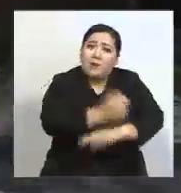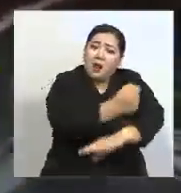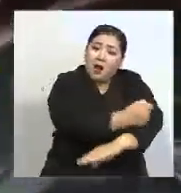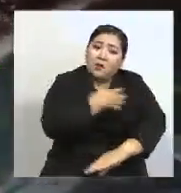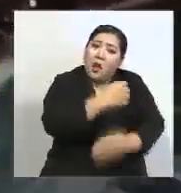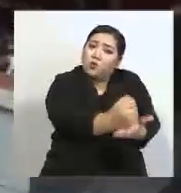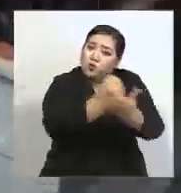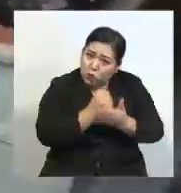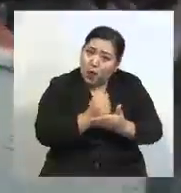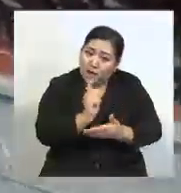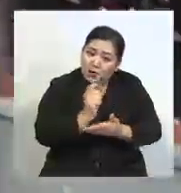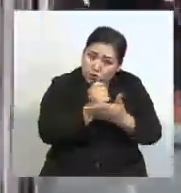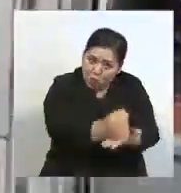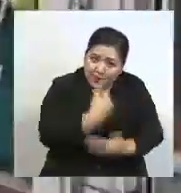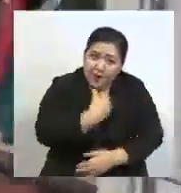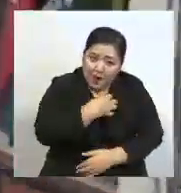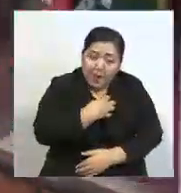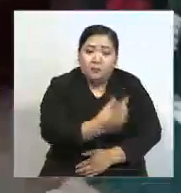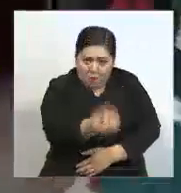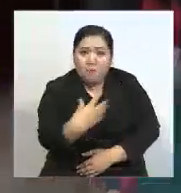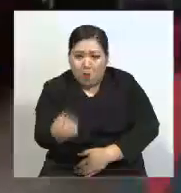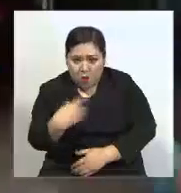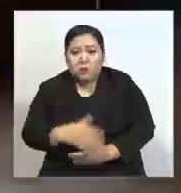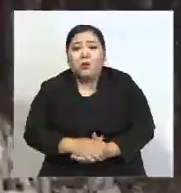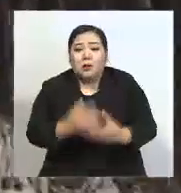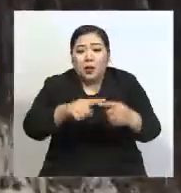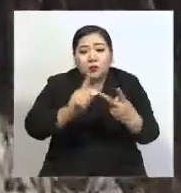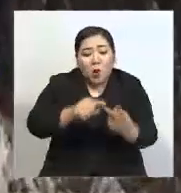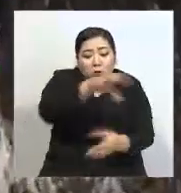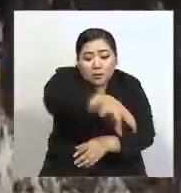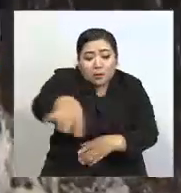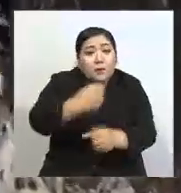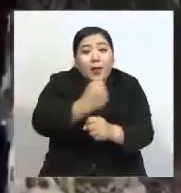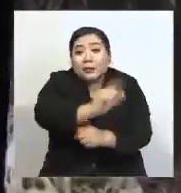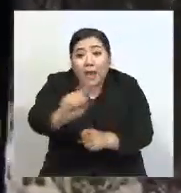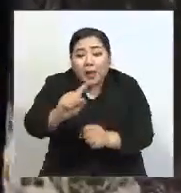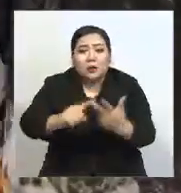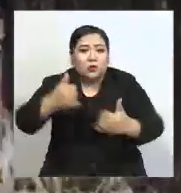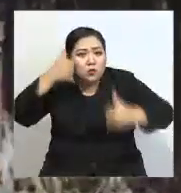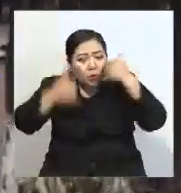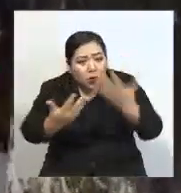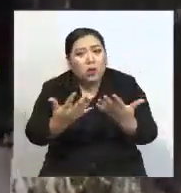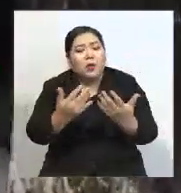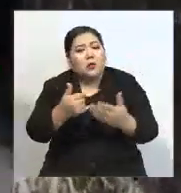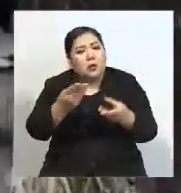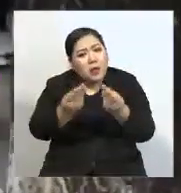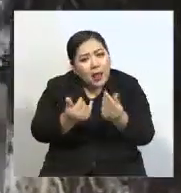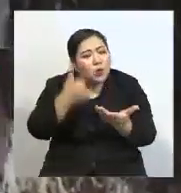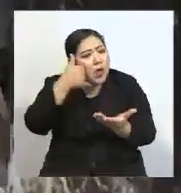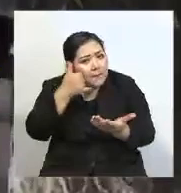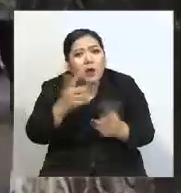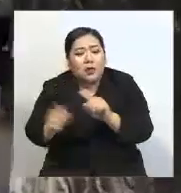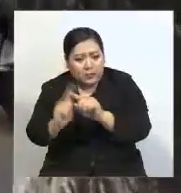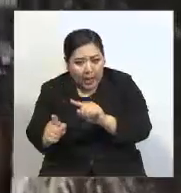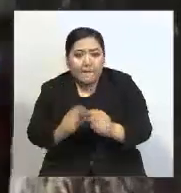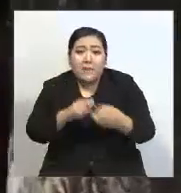ออะไรหรือไม่รวมทั้งให้รวบรวมข้อมูลสถานที่ทำงานช่องทางการติดต่อกรณีได้รับผลกระทบแล้วก็เตรียม